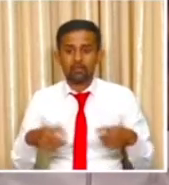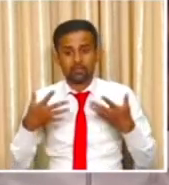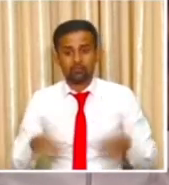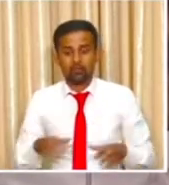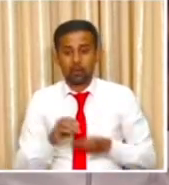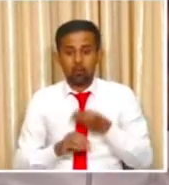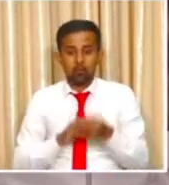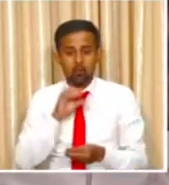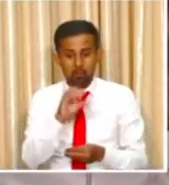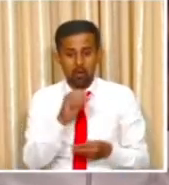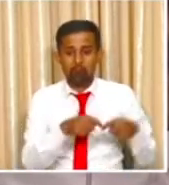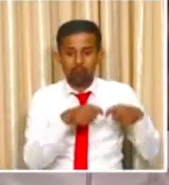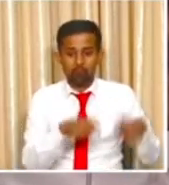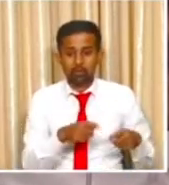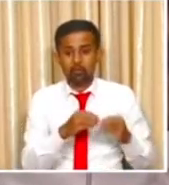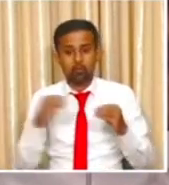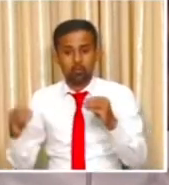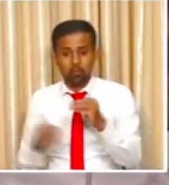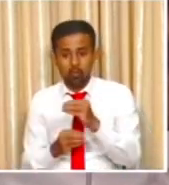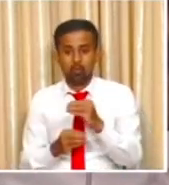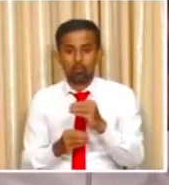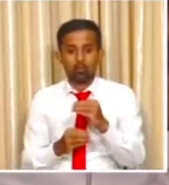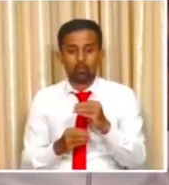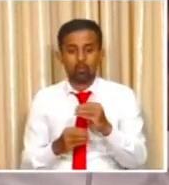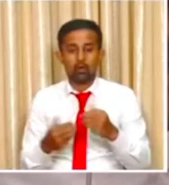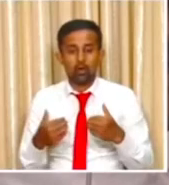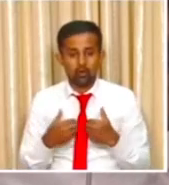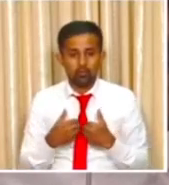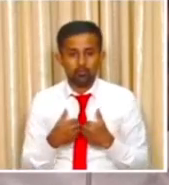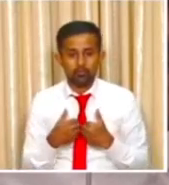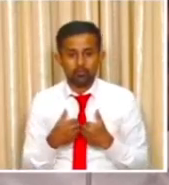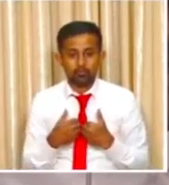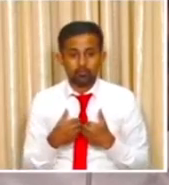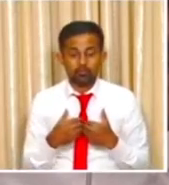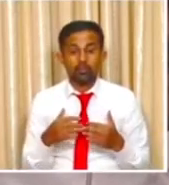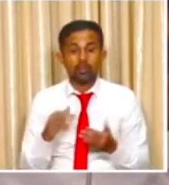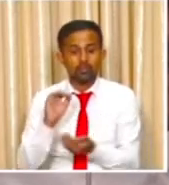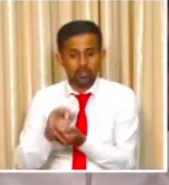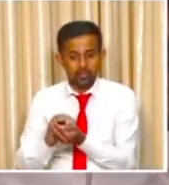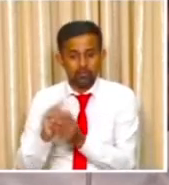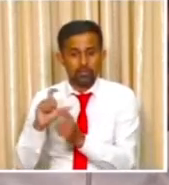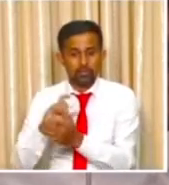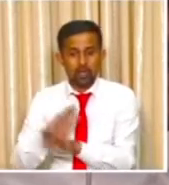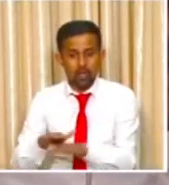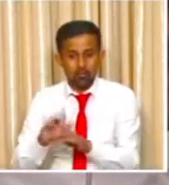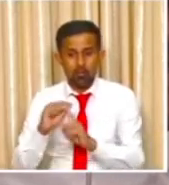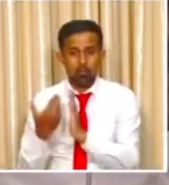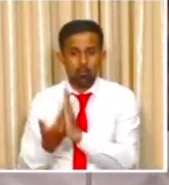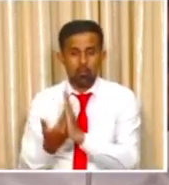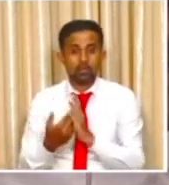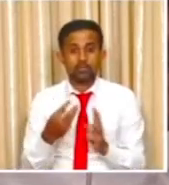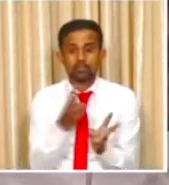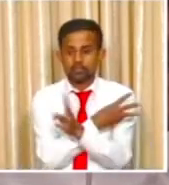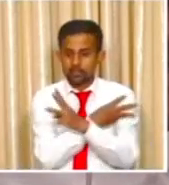ප්‍රාග්ධන යෙදුම් වලින් තමයි මේ වීදම් ටික යන්න ඕනේ. හැබැයි අපි Save the Children ප්‍රෝග්‍රෑම් එක වෙනත් සිංහ